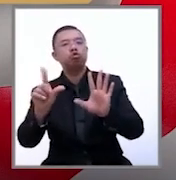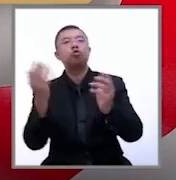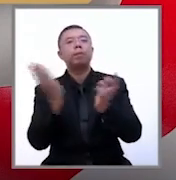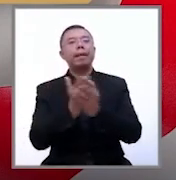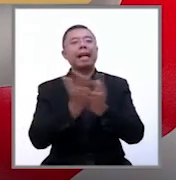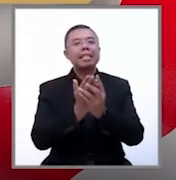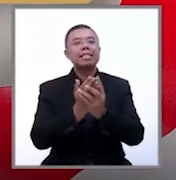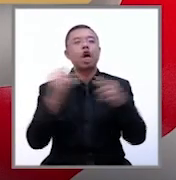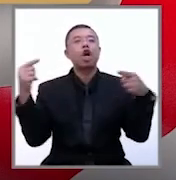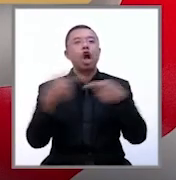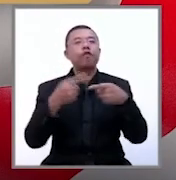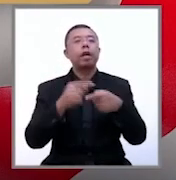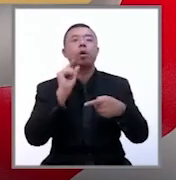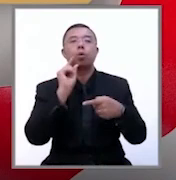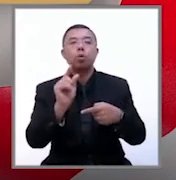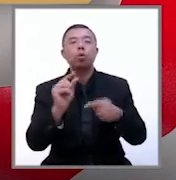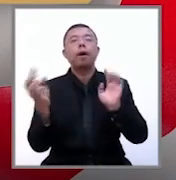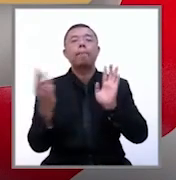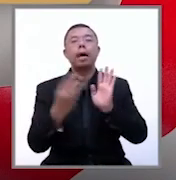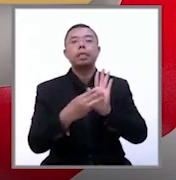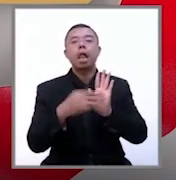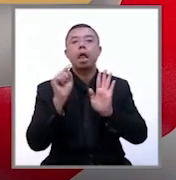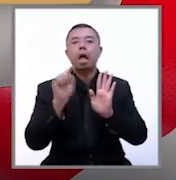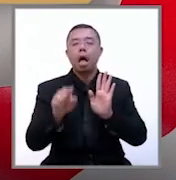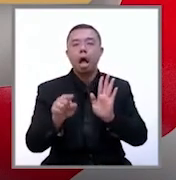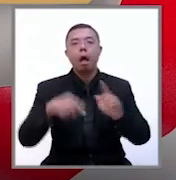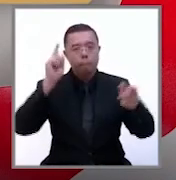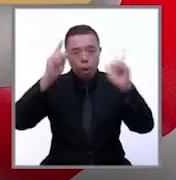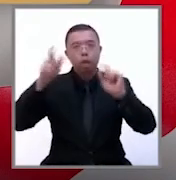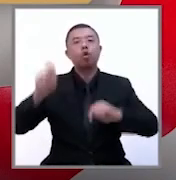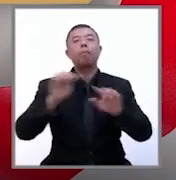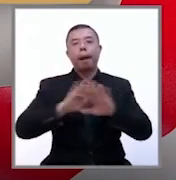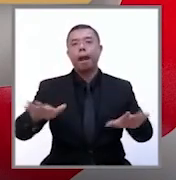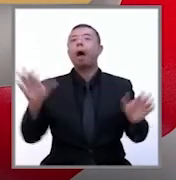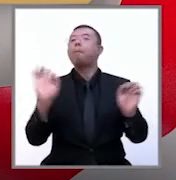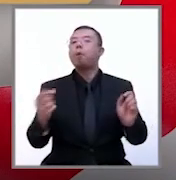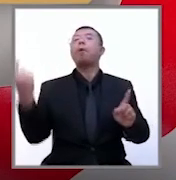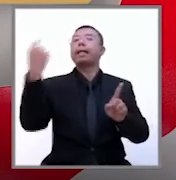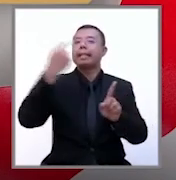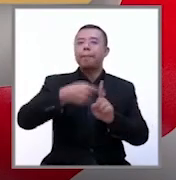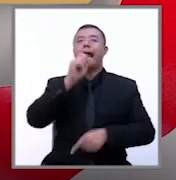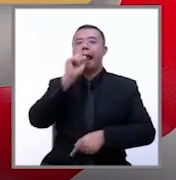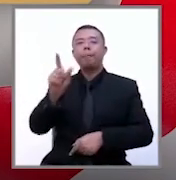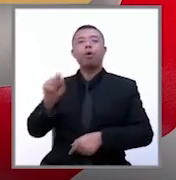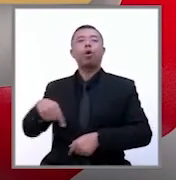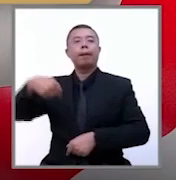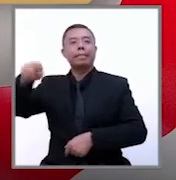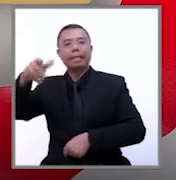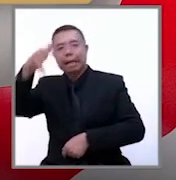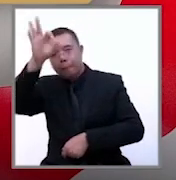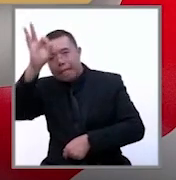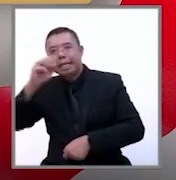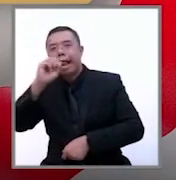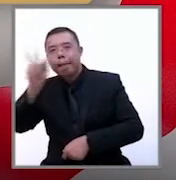apa untuk masalah pol hukam saja belum yang laporan ke polisi belum yang